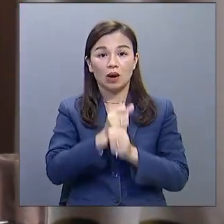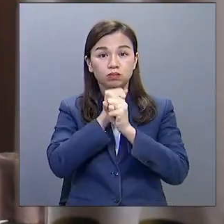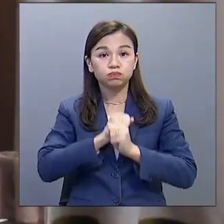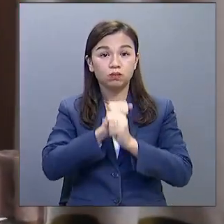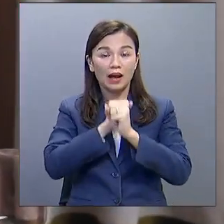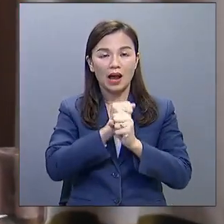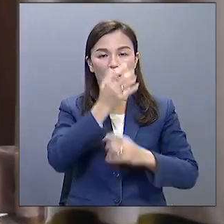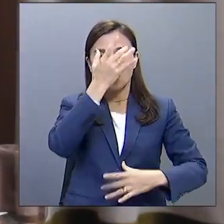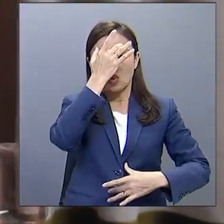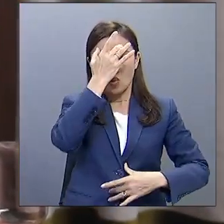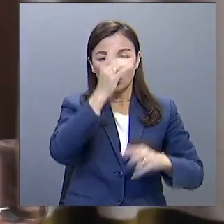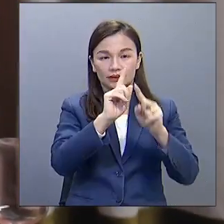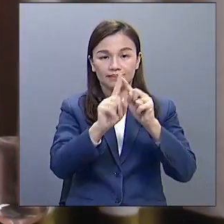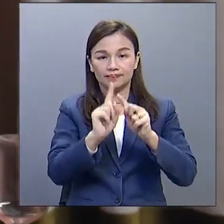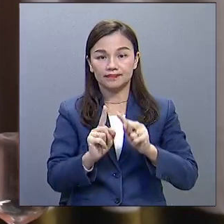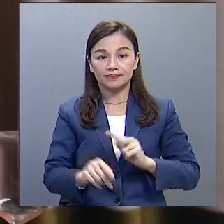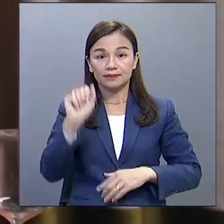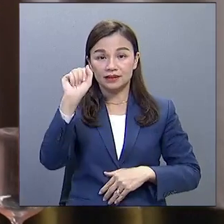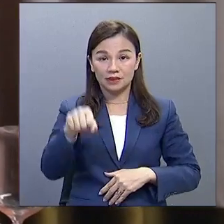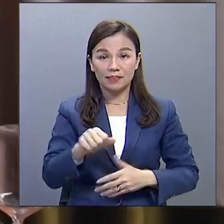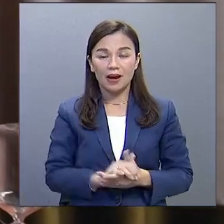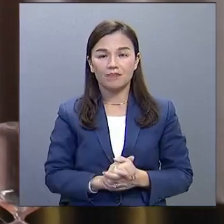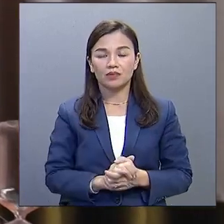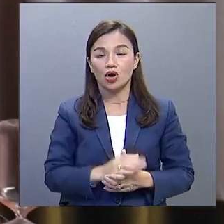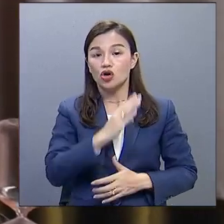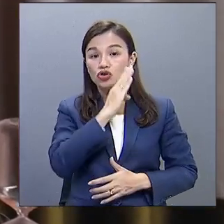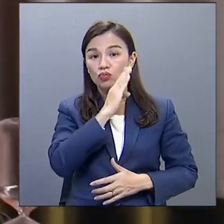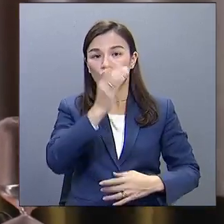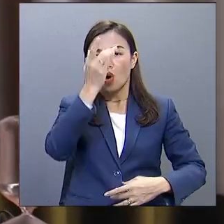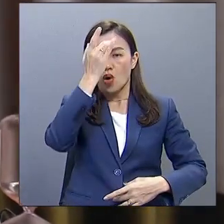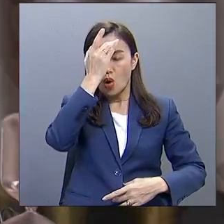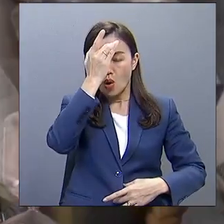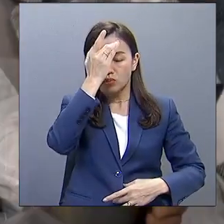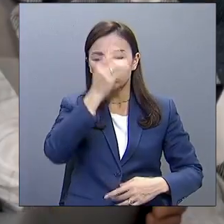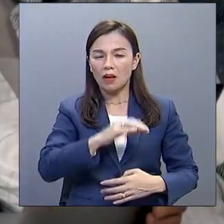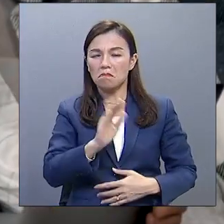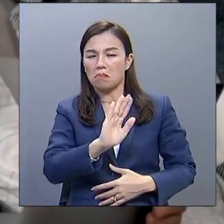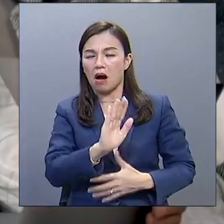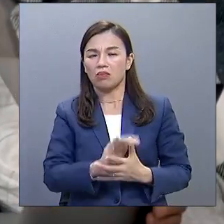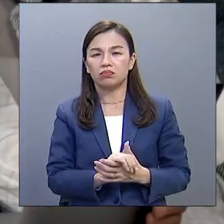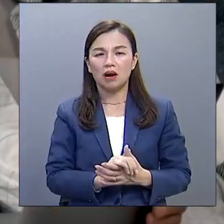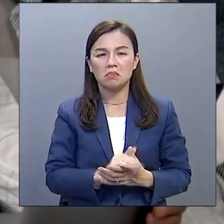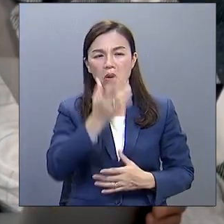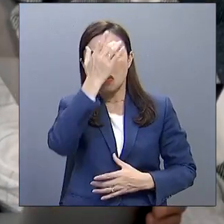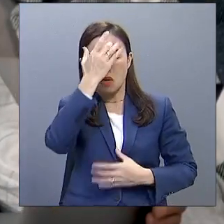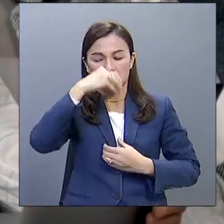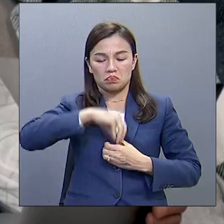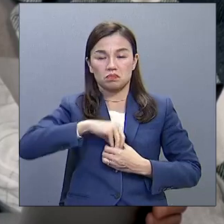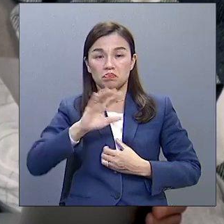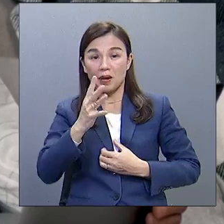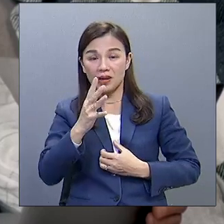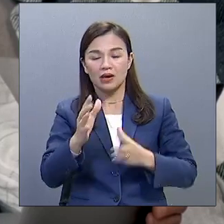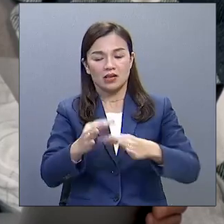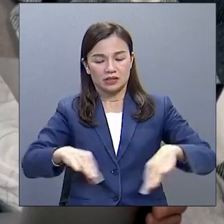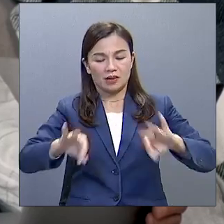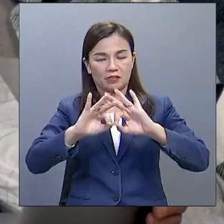มีโรคนู่นโรคนี่ตามมานะคะจริงๆมันจะดีกว่าไหมถ้าเราเป็นโรคนั้นน้อยลงก็เพราะฉะนั้นเนี่ยตัวชี้วัดก็คือเราต้องเช็คโ